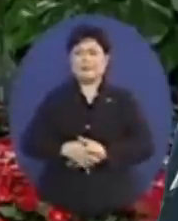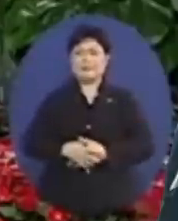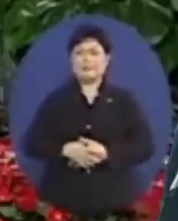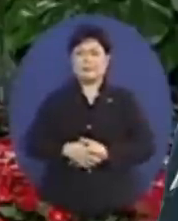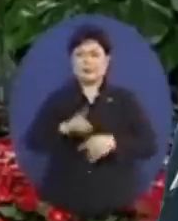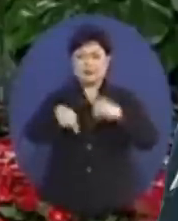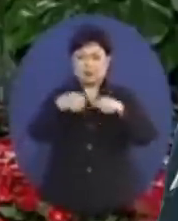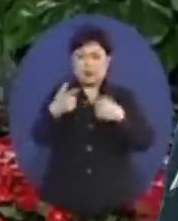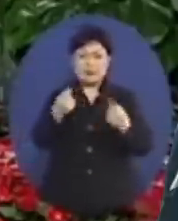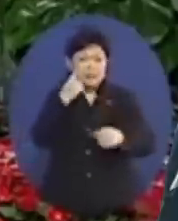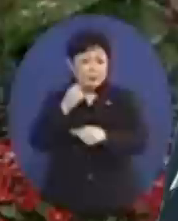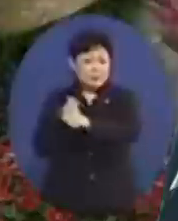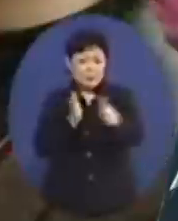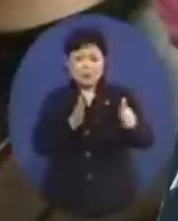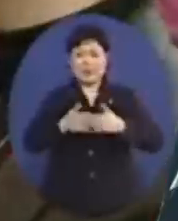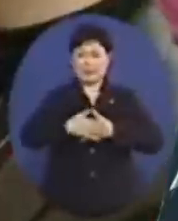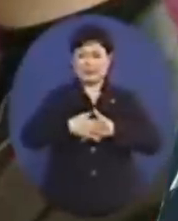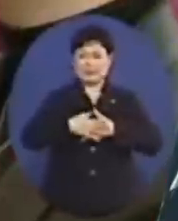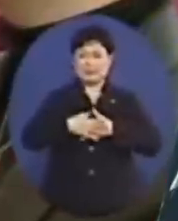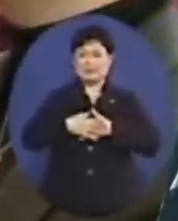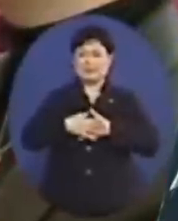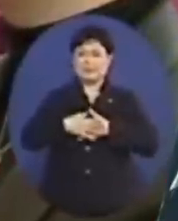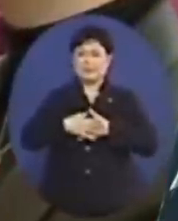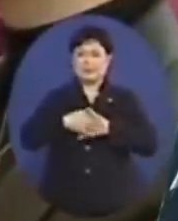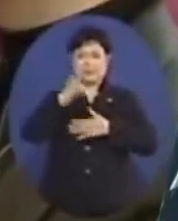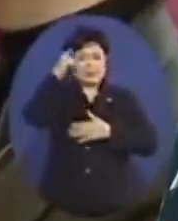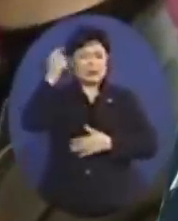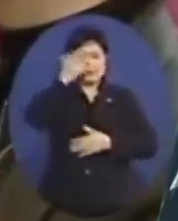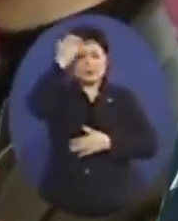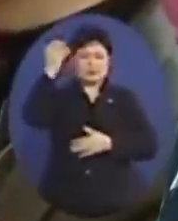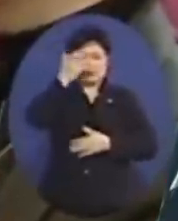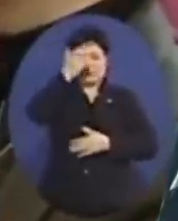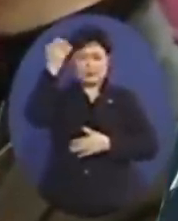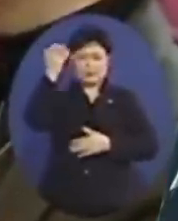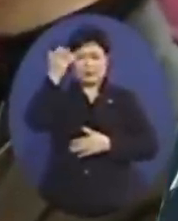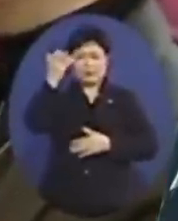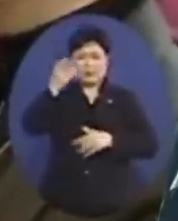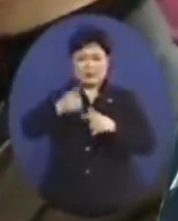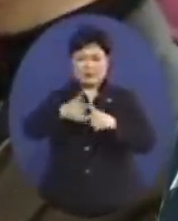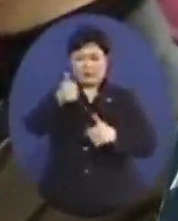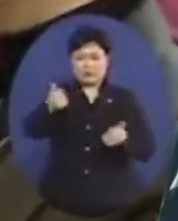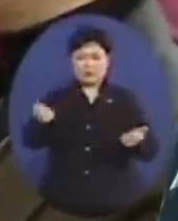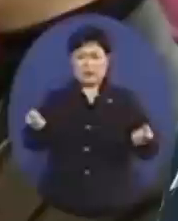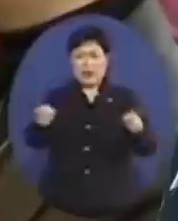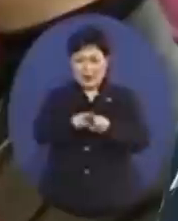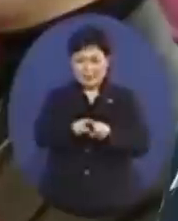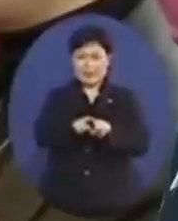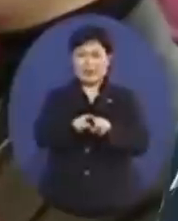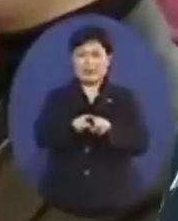한번 따라 말씀해주세요. 나는 영적으로 예수님과 함께